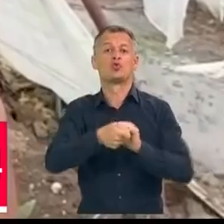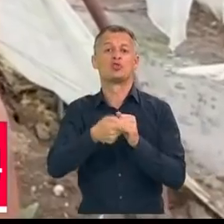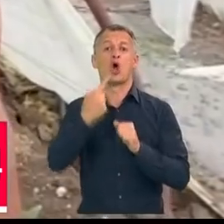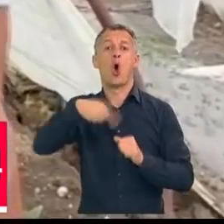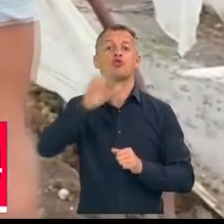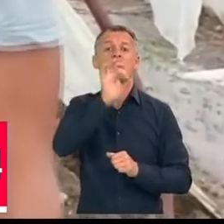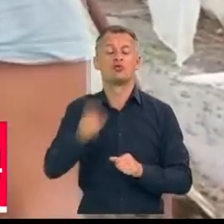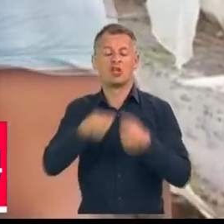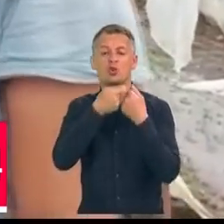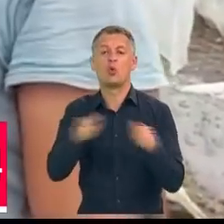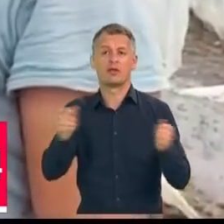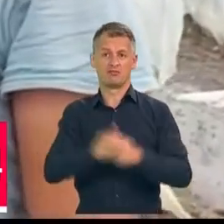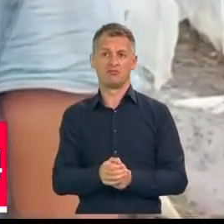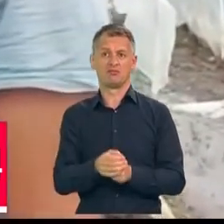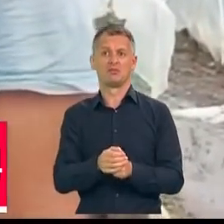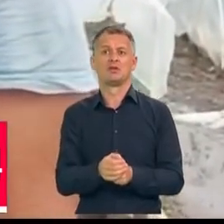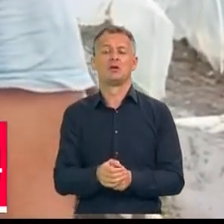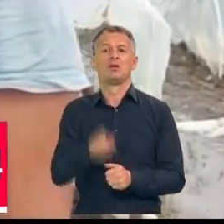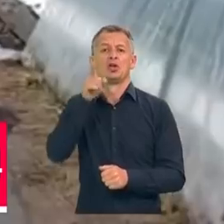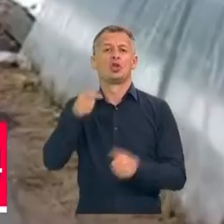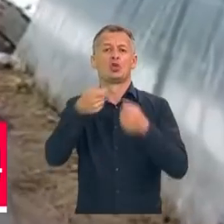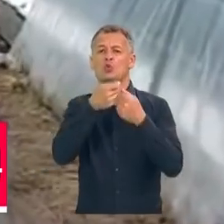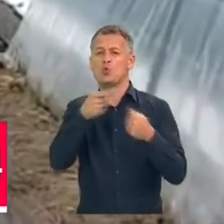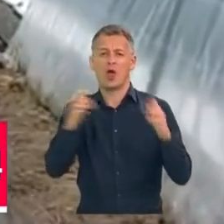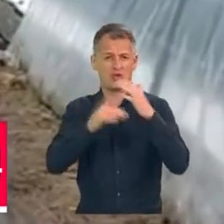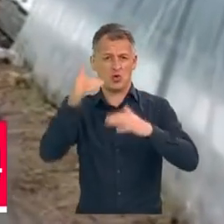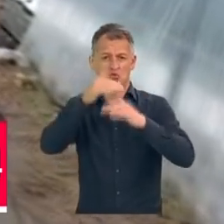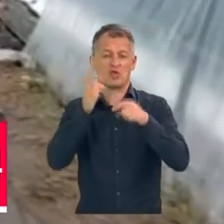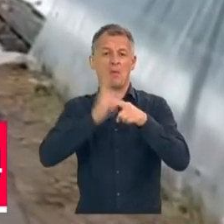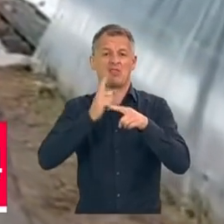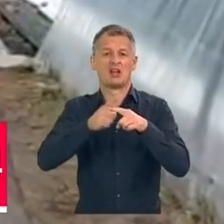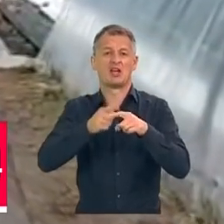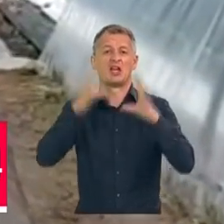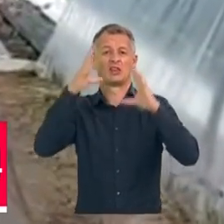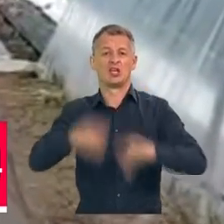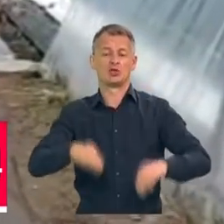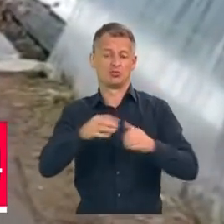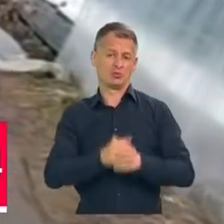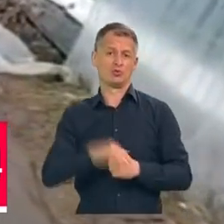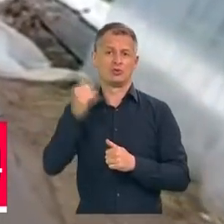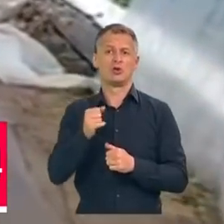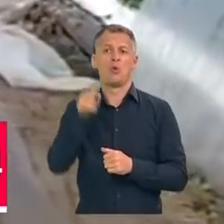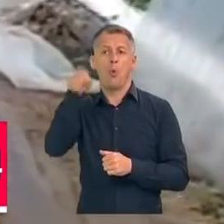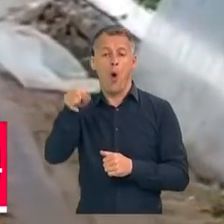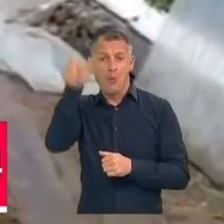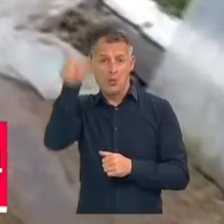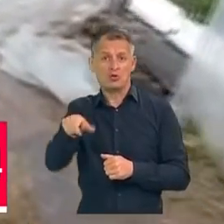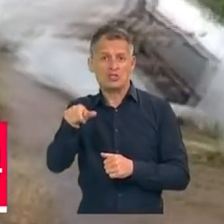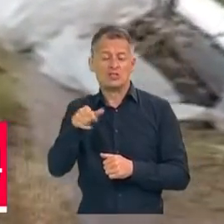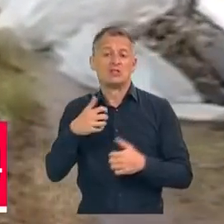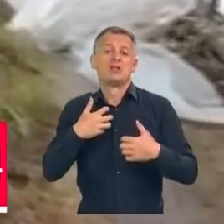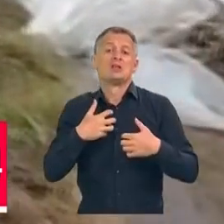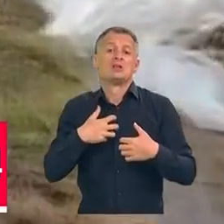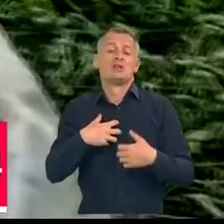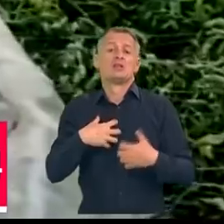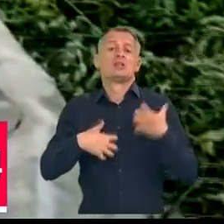avem ce să mai facem cu ea. Foliile, structura metalică, e duse toate. Oamenii sunt disperați, au rate la bănci și nu știu cum le vor plăti. Ne